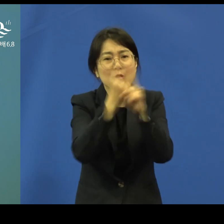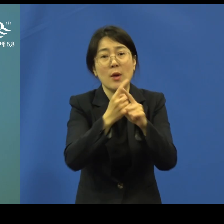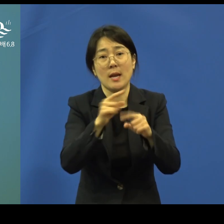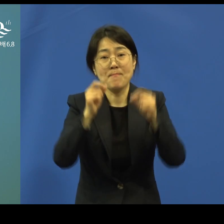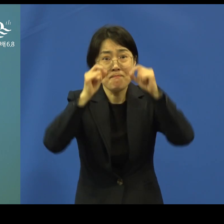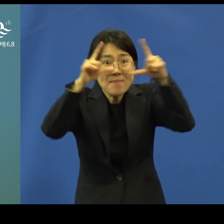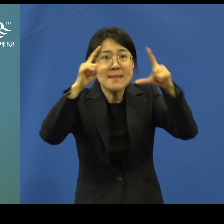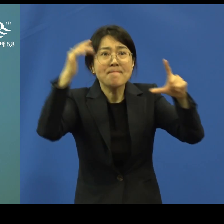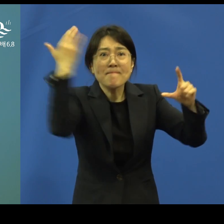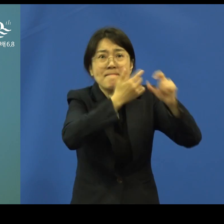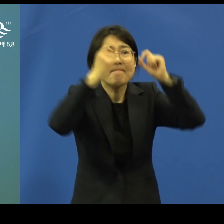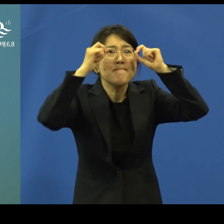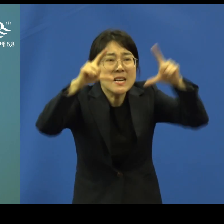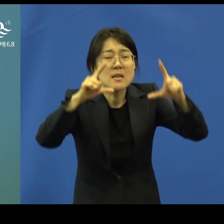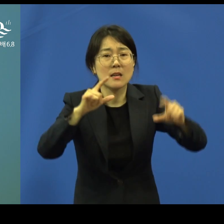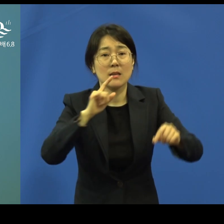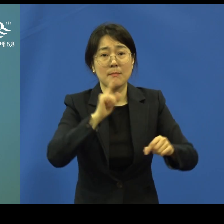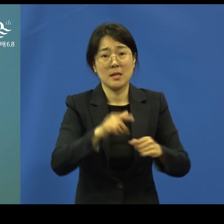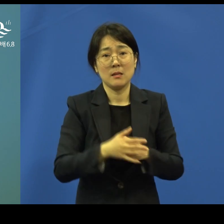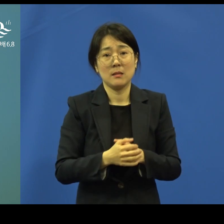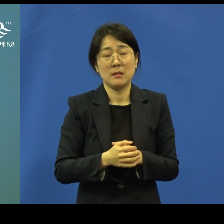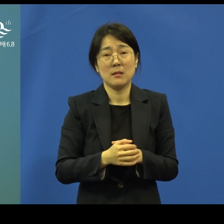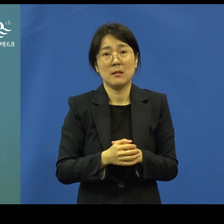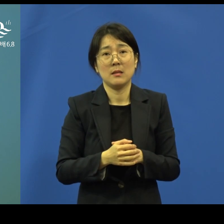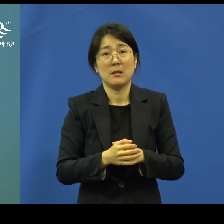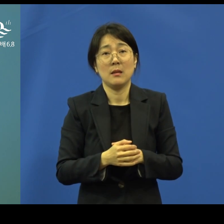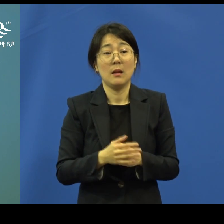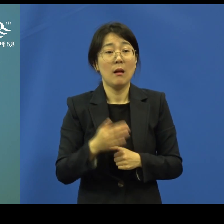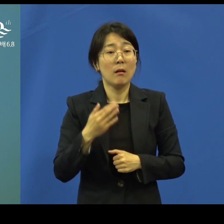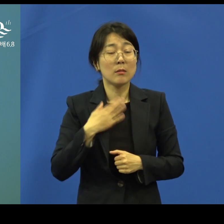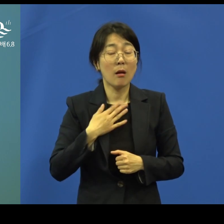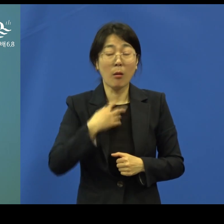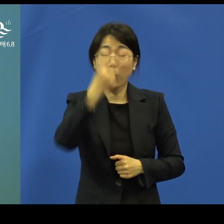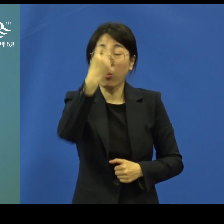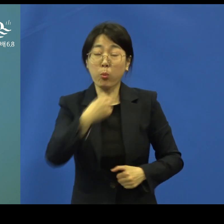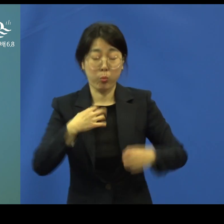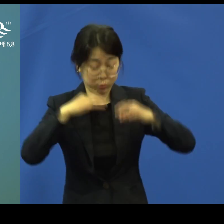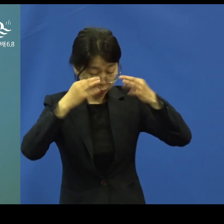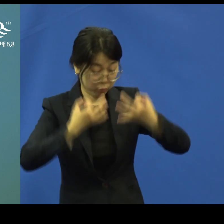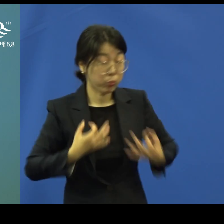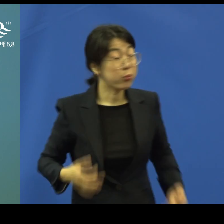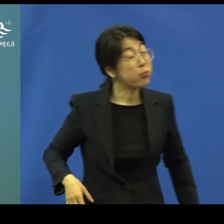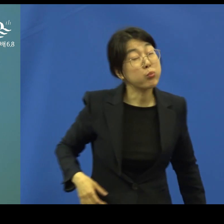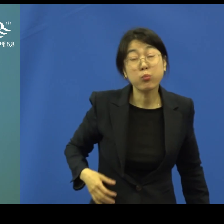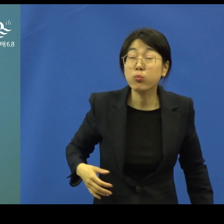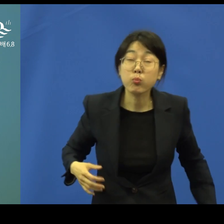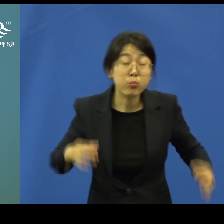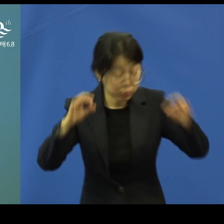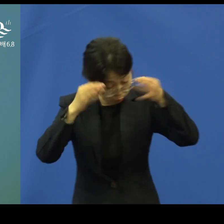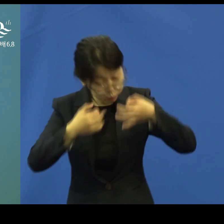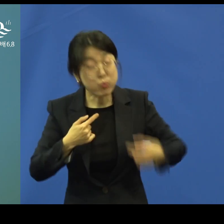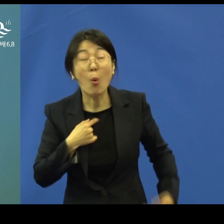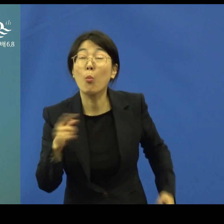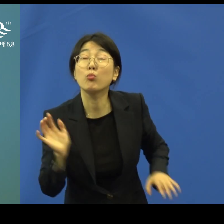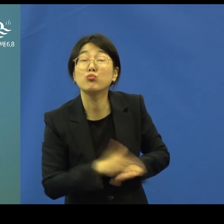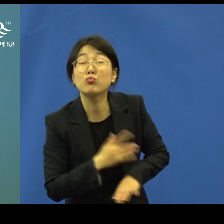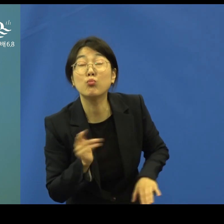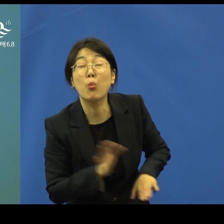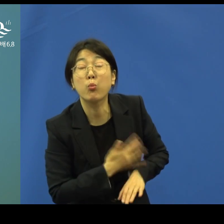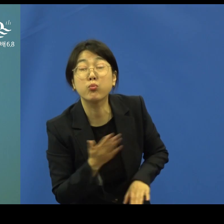오늘 라오디게아 교회 성도들이 겪고 있는 자신들의 상태를 보지 못하는 것이 가장